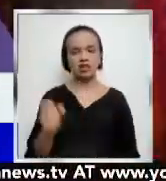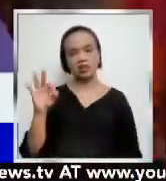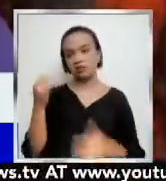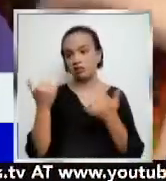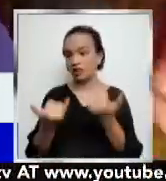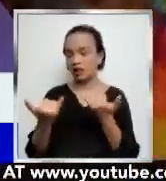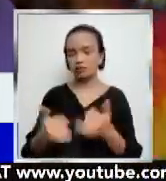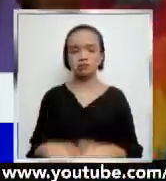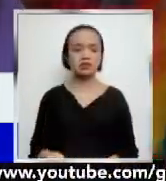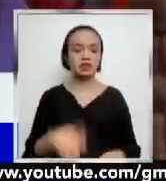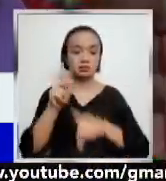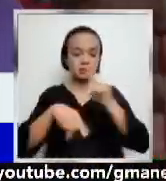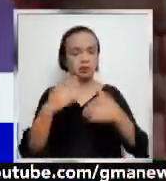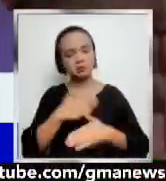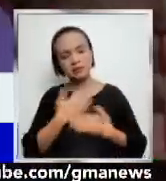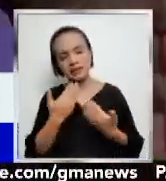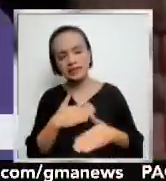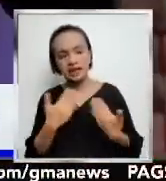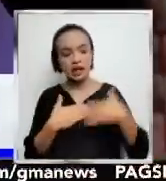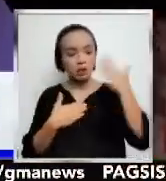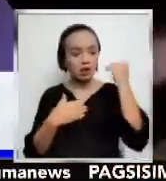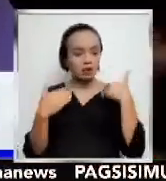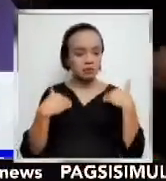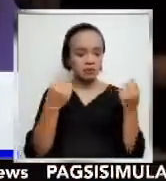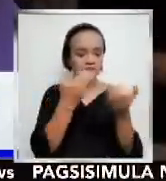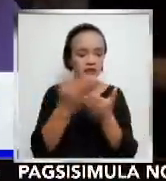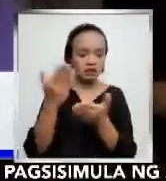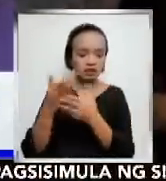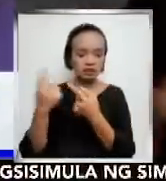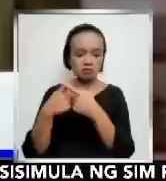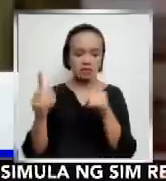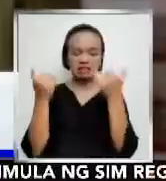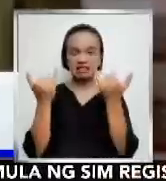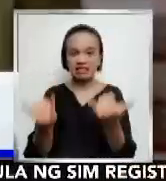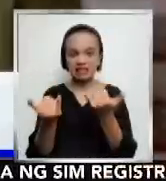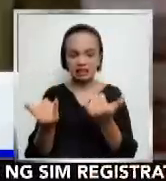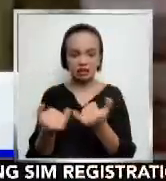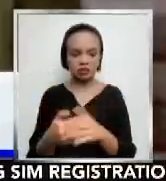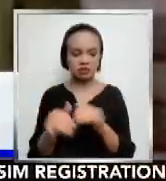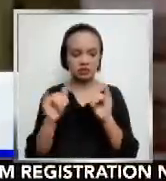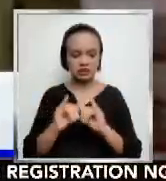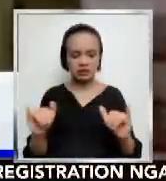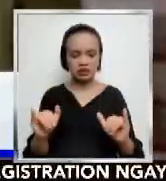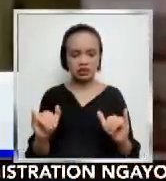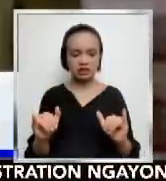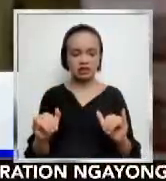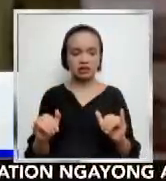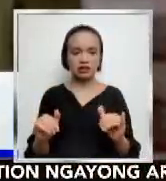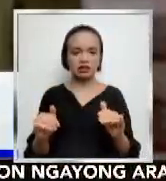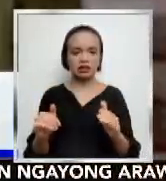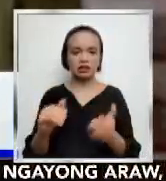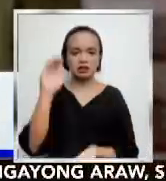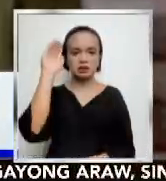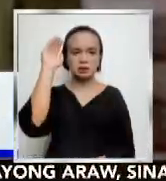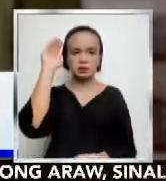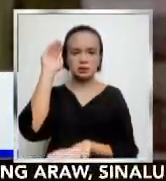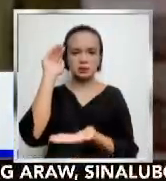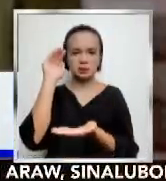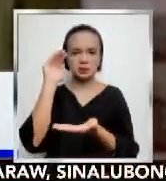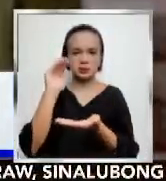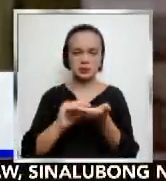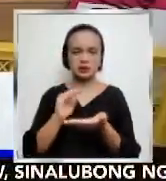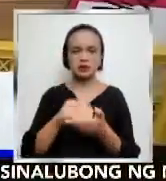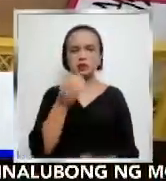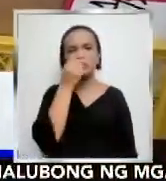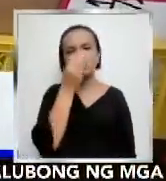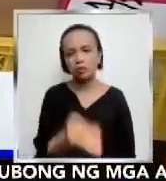na yung mga tao kasi marami na namimili. Pero ngayon, ito kunti pa rin. Malaki ang nabawas sa vendors. Kunti na lang ang